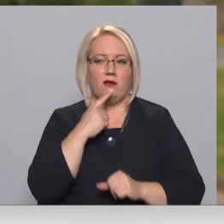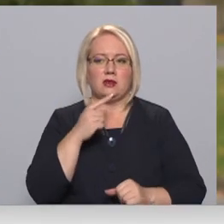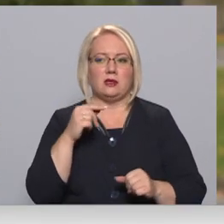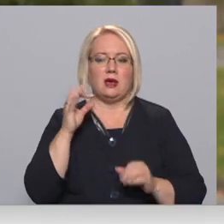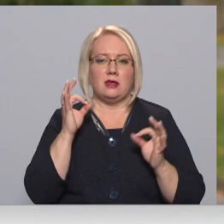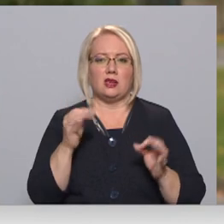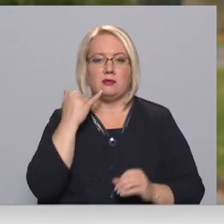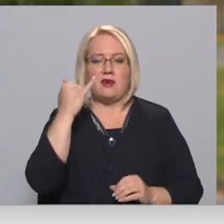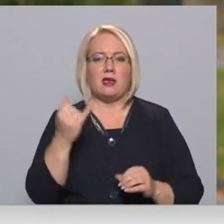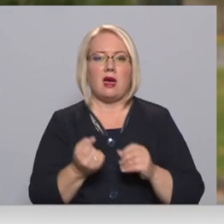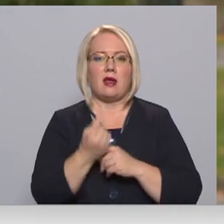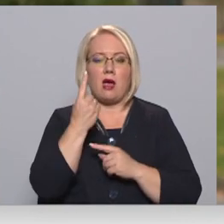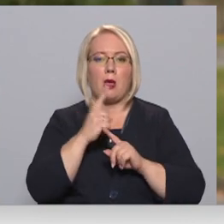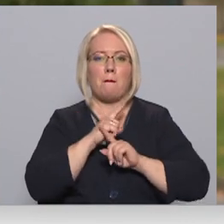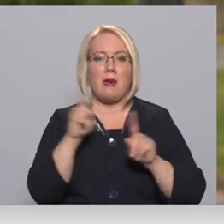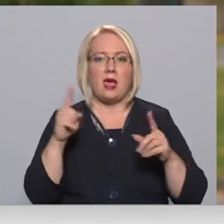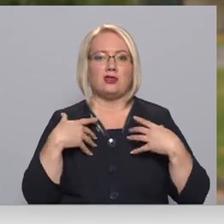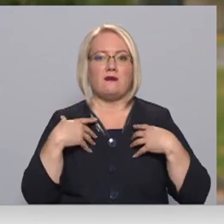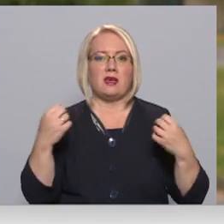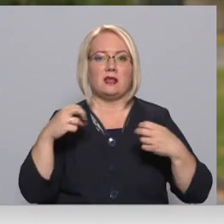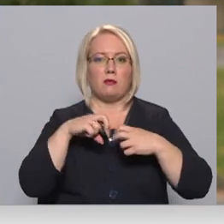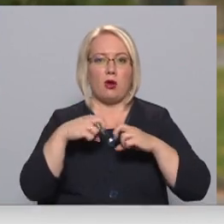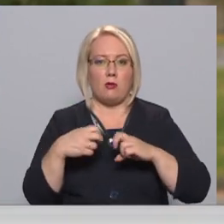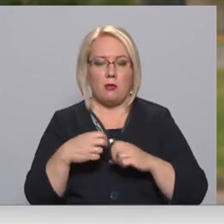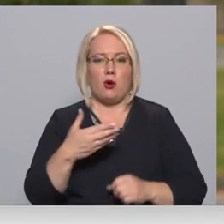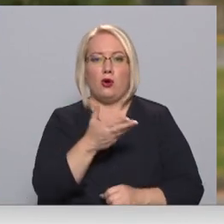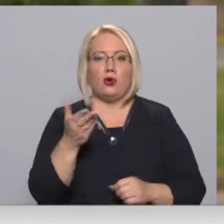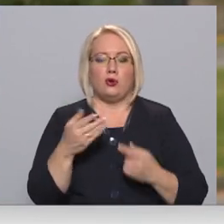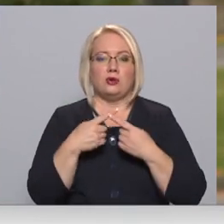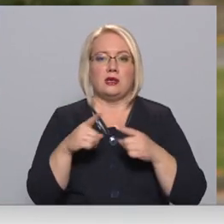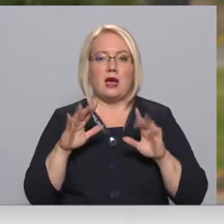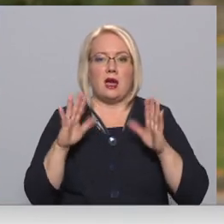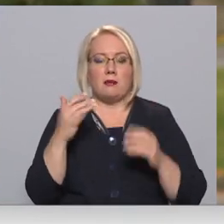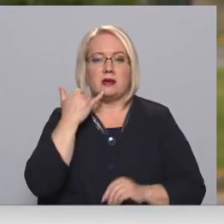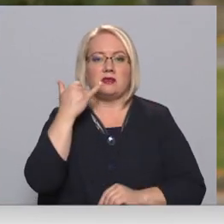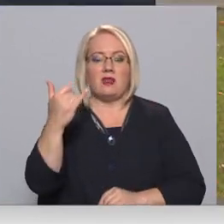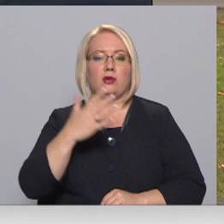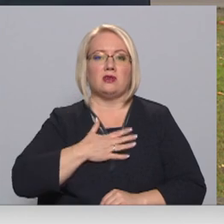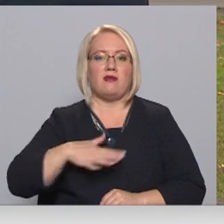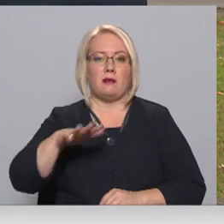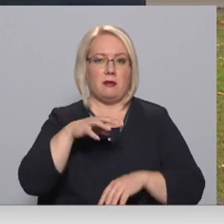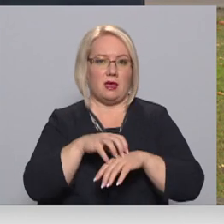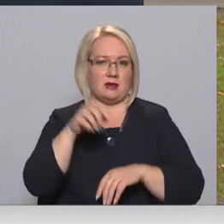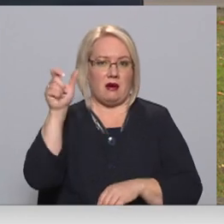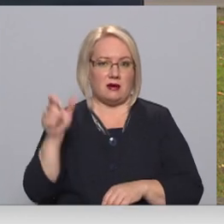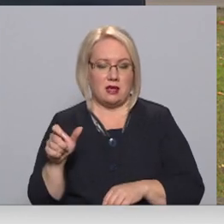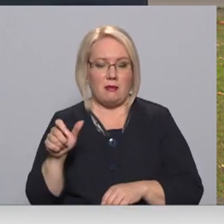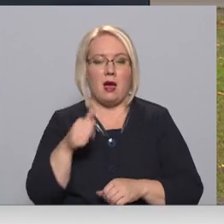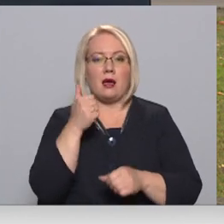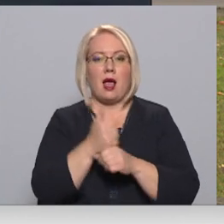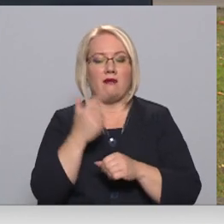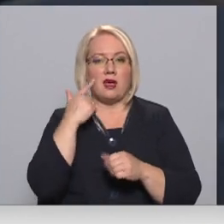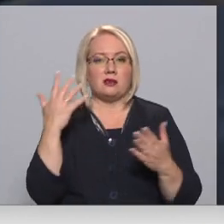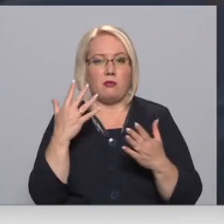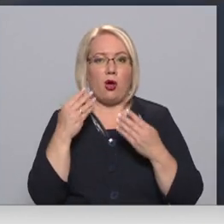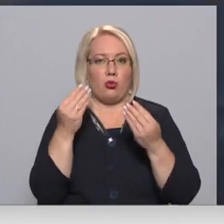radušās pēkšņas veselības problēmas, un jūs citā gadījumā būtu zvanījis savam ģimenes ārstam. Galvenais padoms, ko jau tagad,